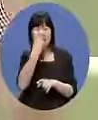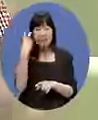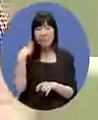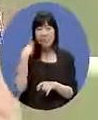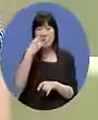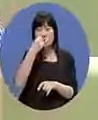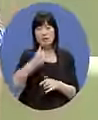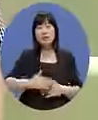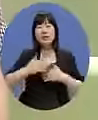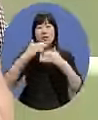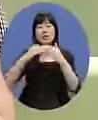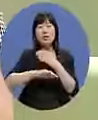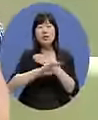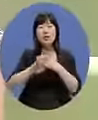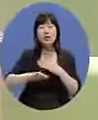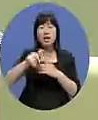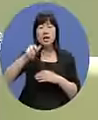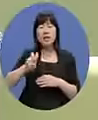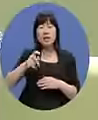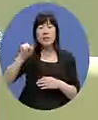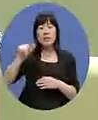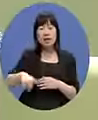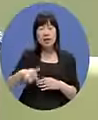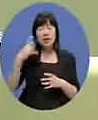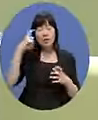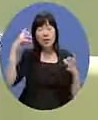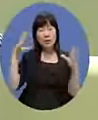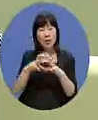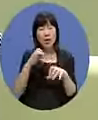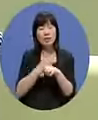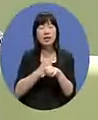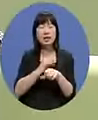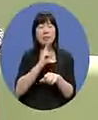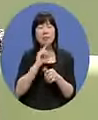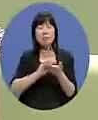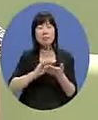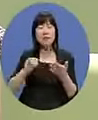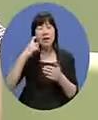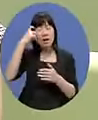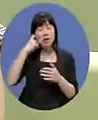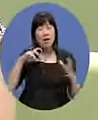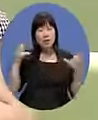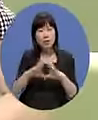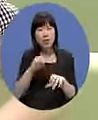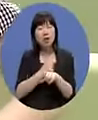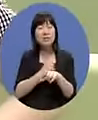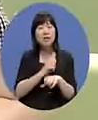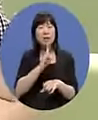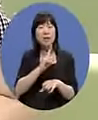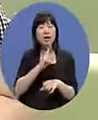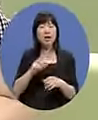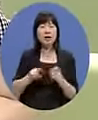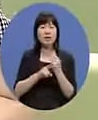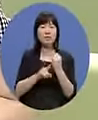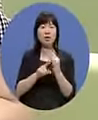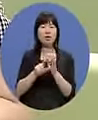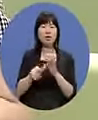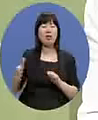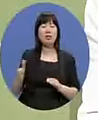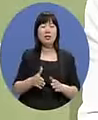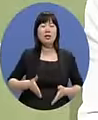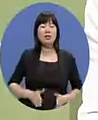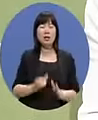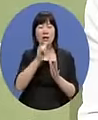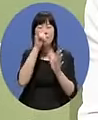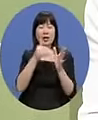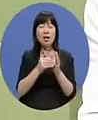이 과정을 우리가 감각 통합이다 이렇게 이야기를 해요. 네. 근데 감각 통합이라고 하는 거는 우리가 뱃속에서부터